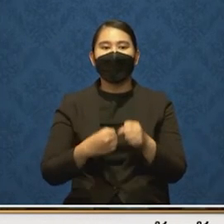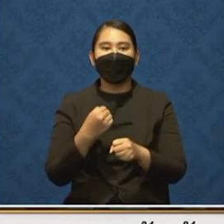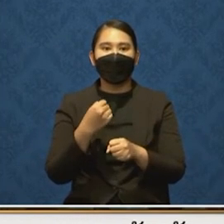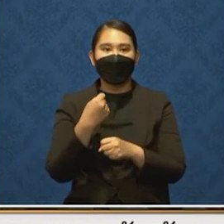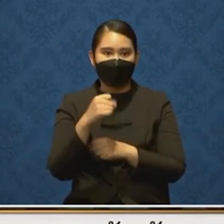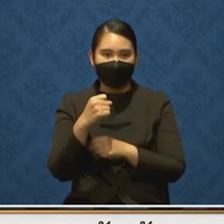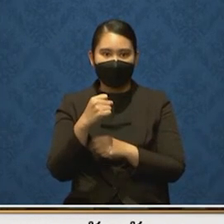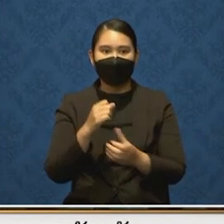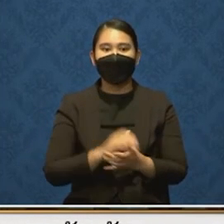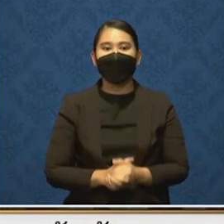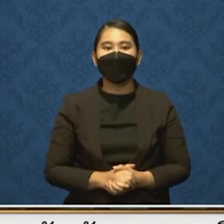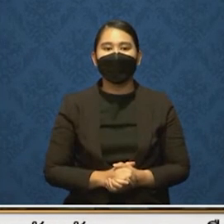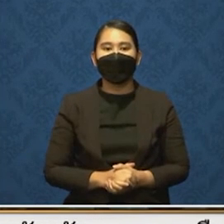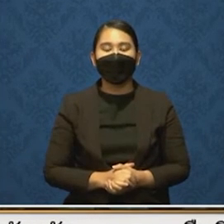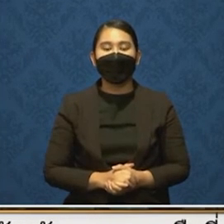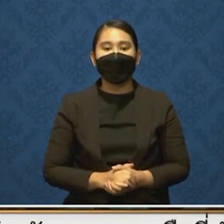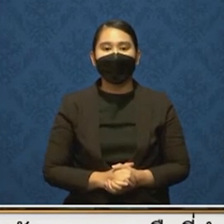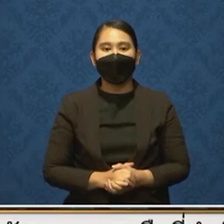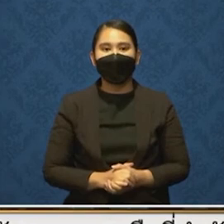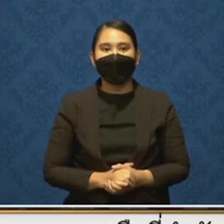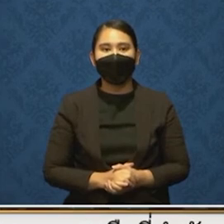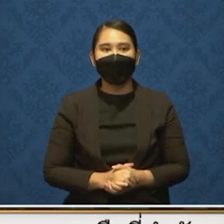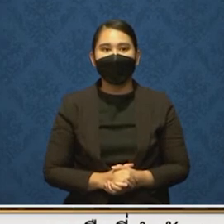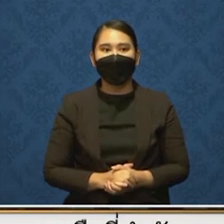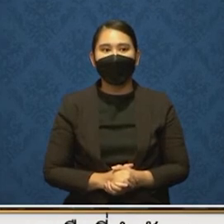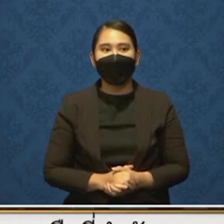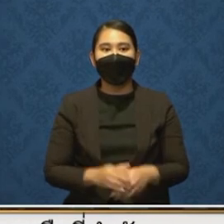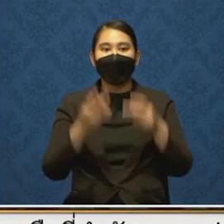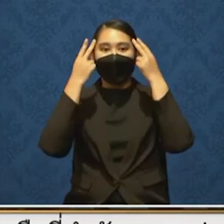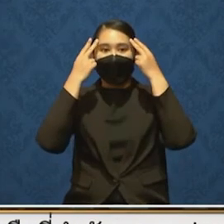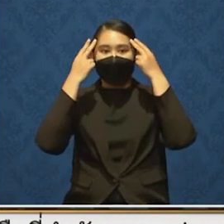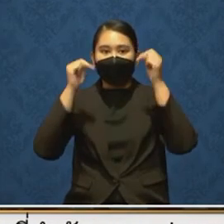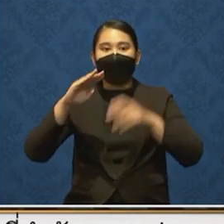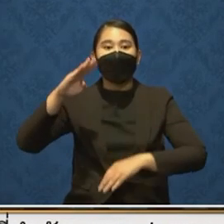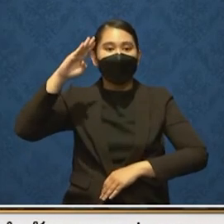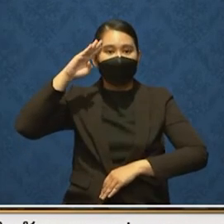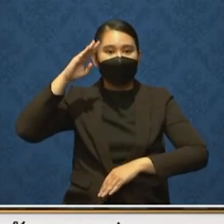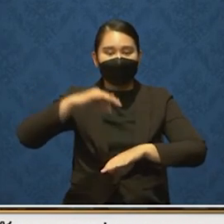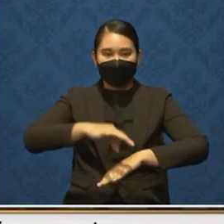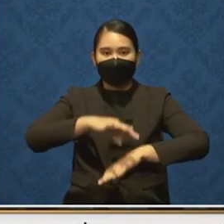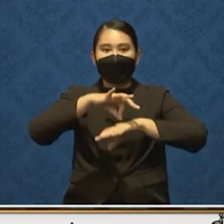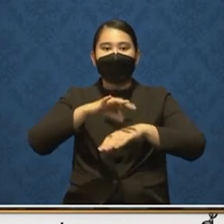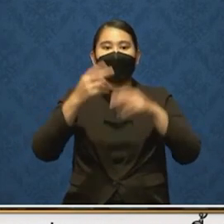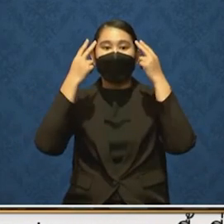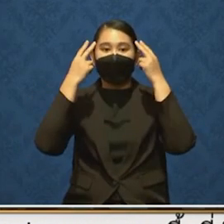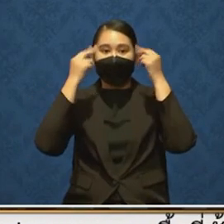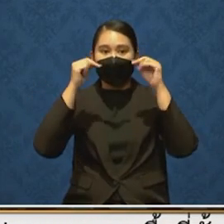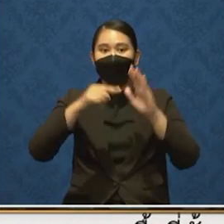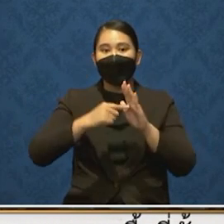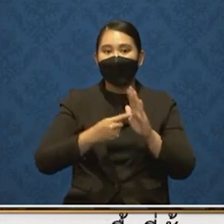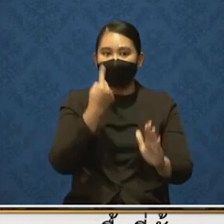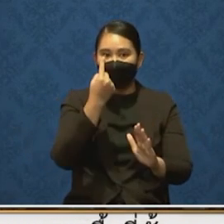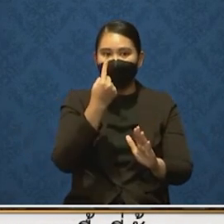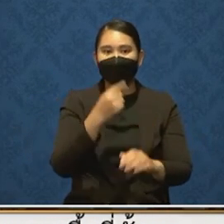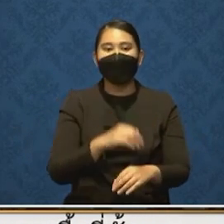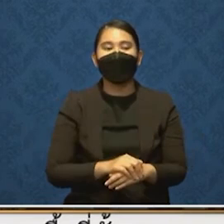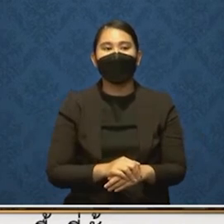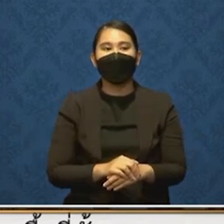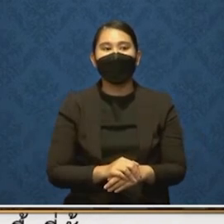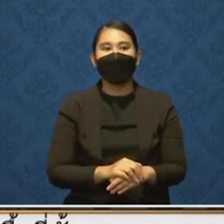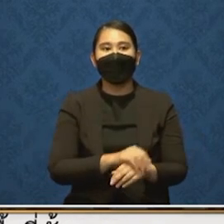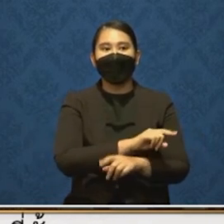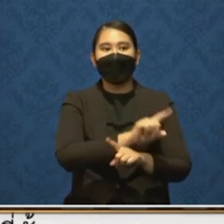วัเอกประยุติได้รับการโปด 9 ให้ดำลงตำแหน่งนายกรุปรีครั้งแรกเมื่อวันที่